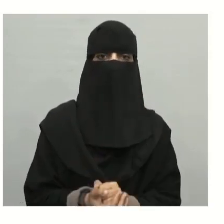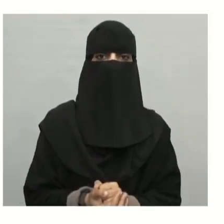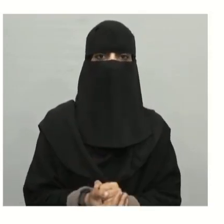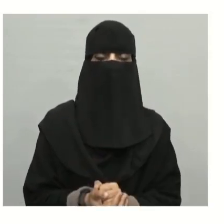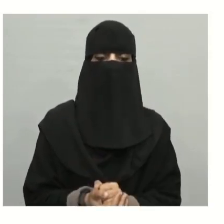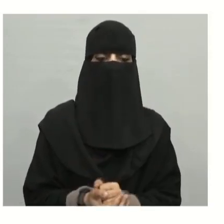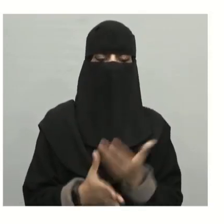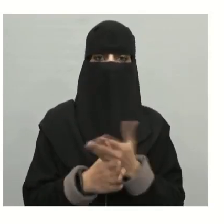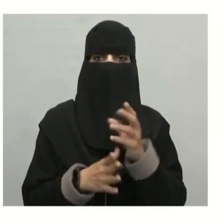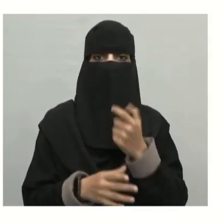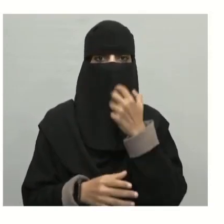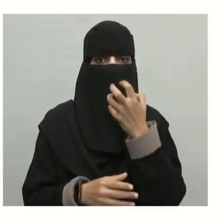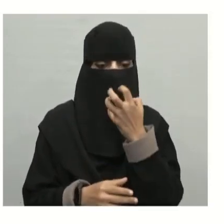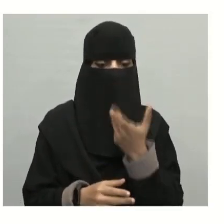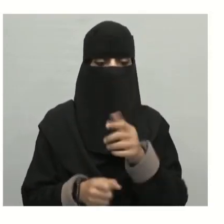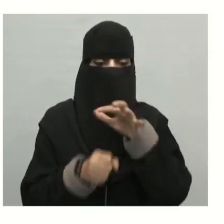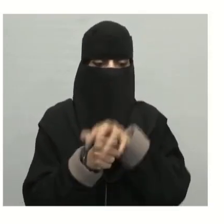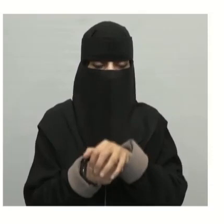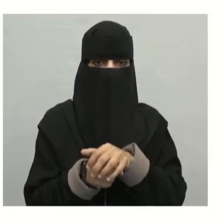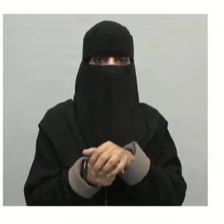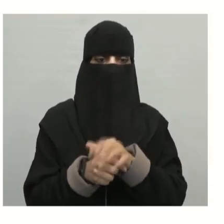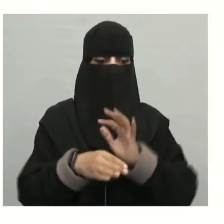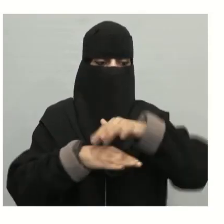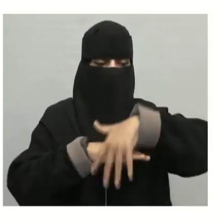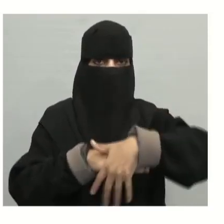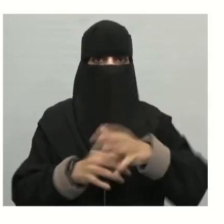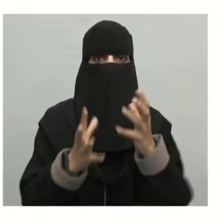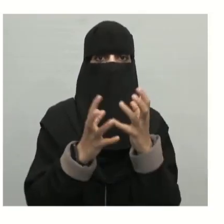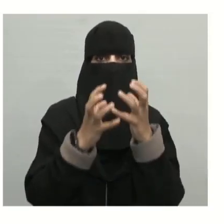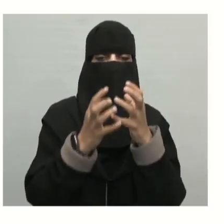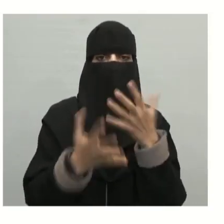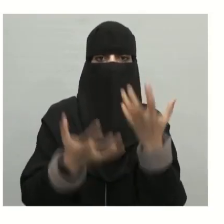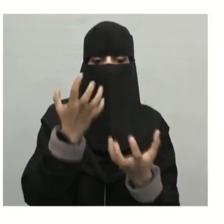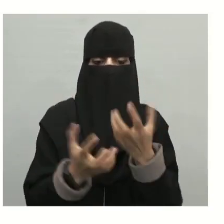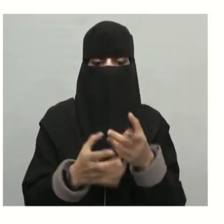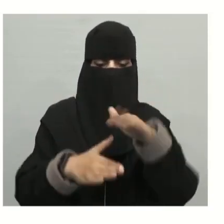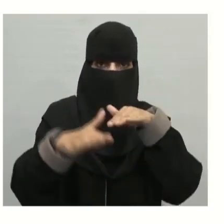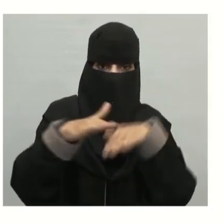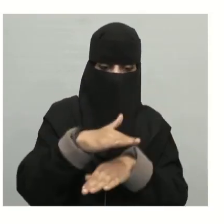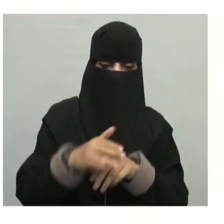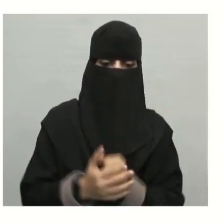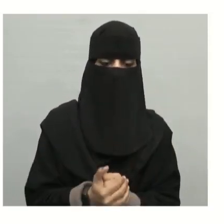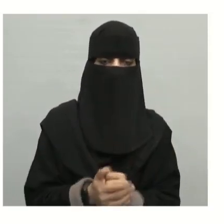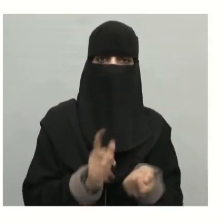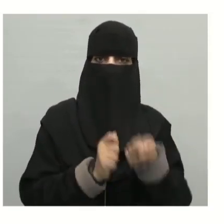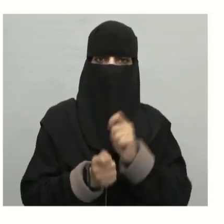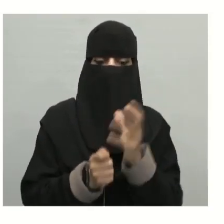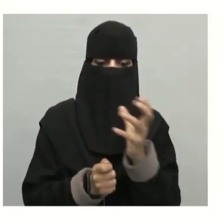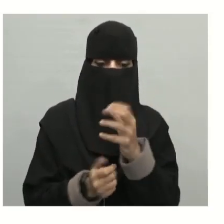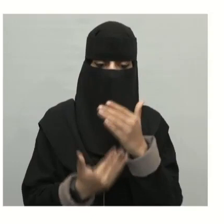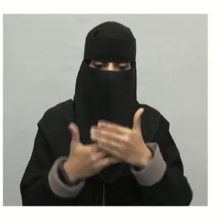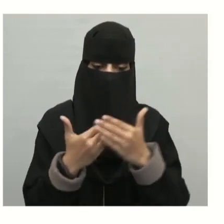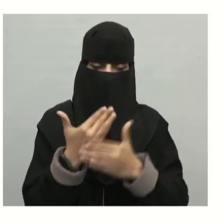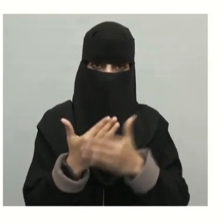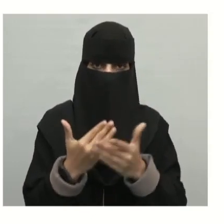العوامل مثل الحراره الضغط والسوائل الساخنه الموجوده في باطن الارض تتكون صخور